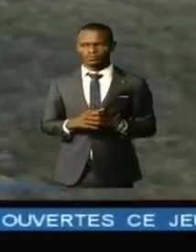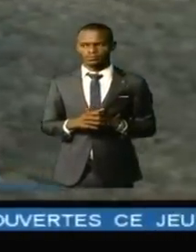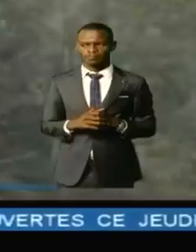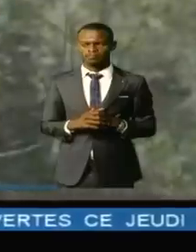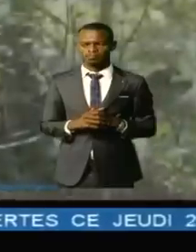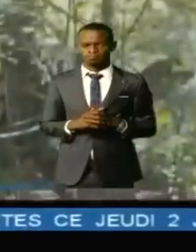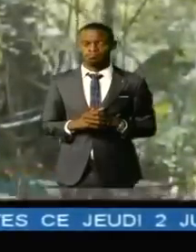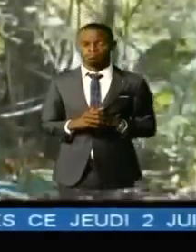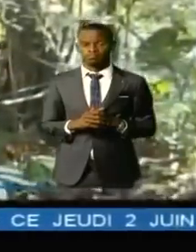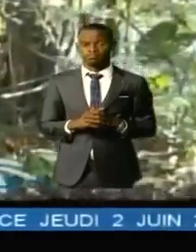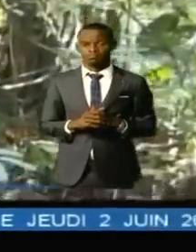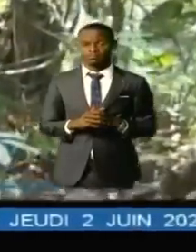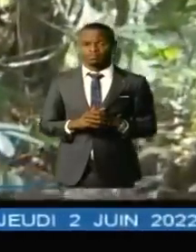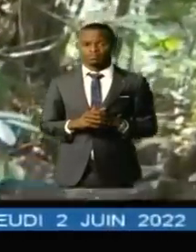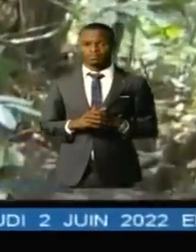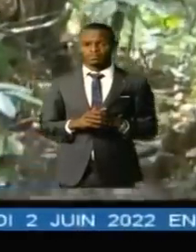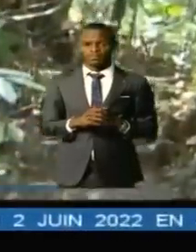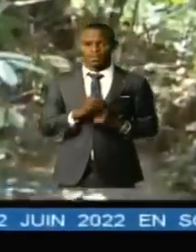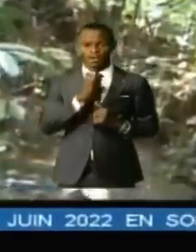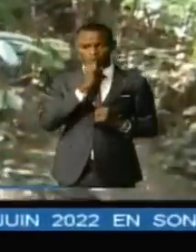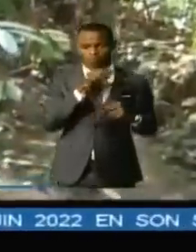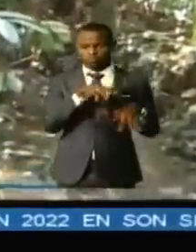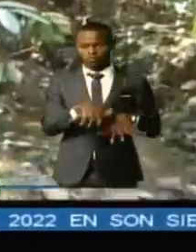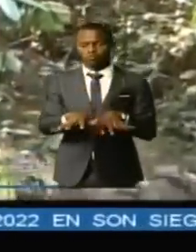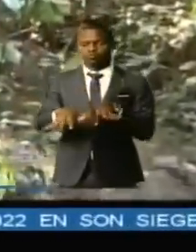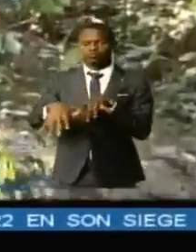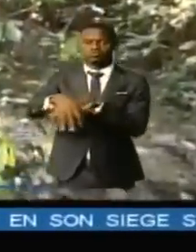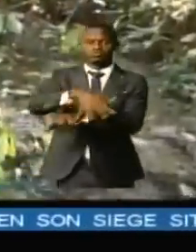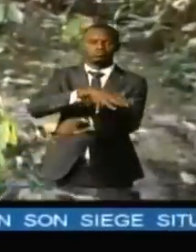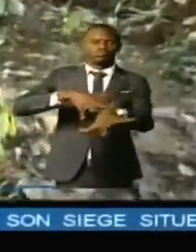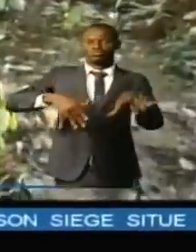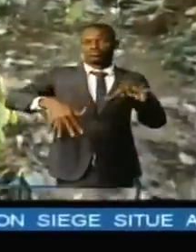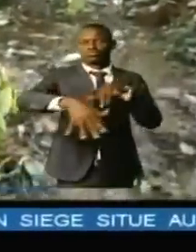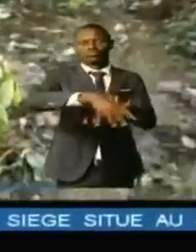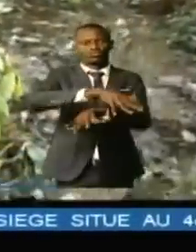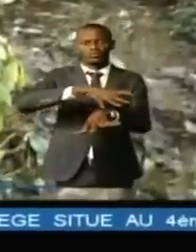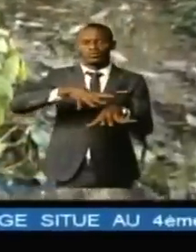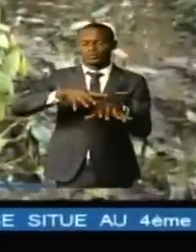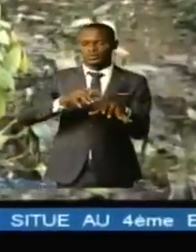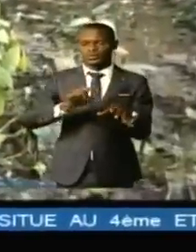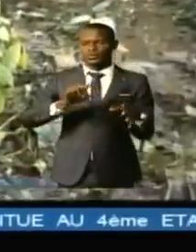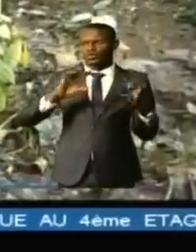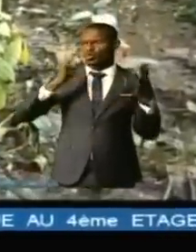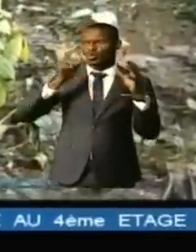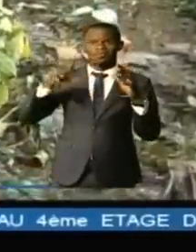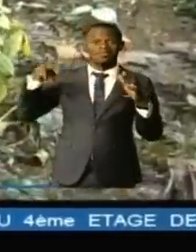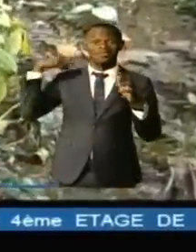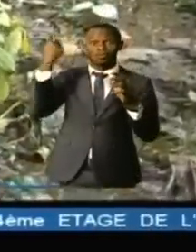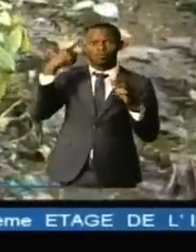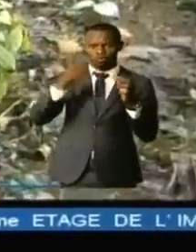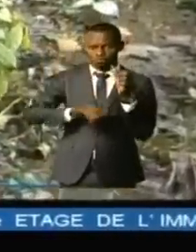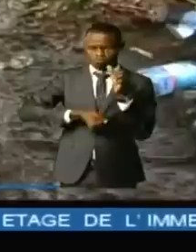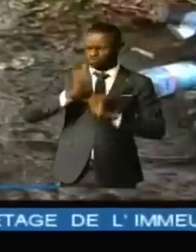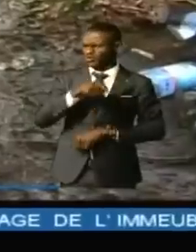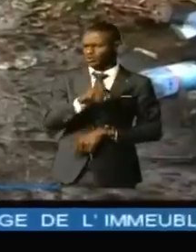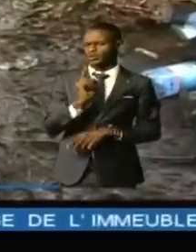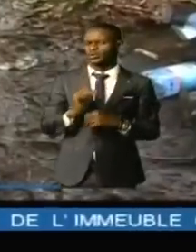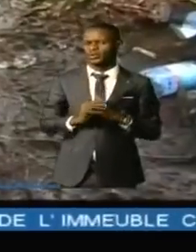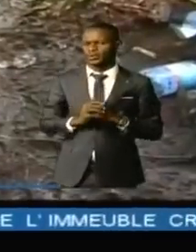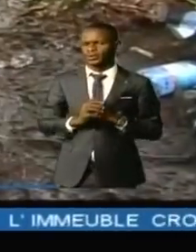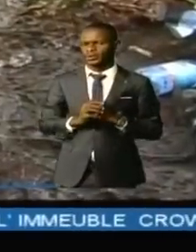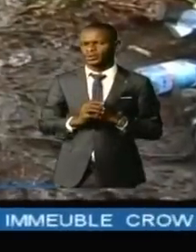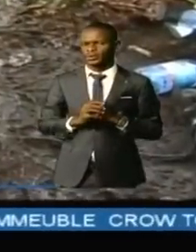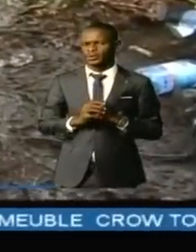bassin du Congo abrite la plus grande tourbière tropicale du monde avec une superficie estimée à près de plus